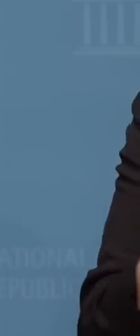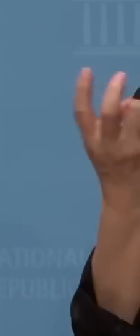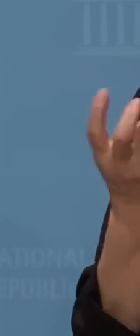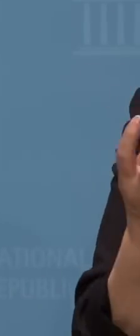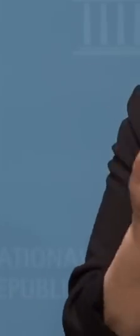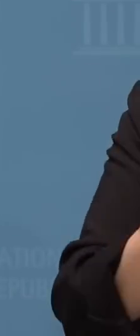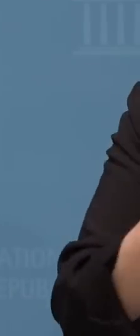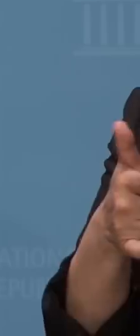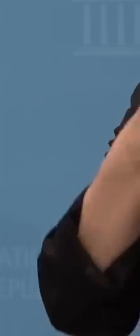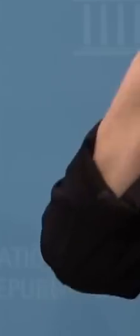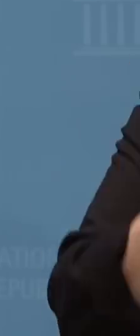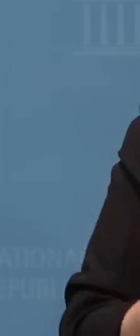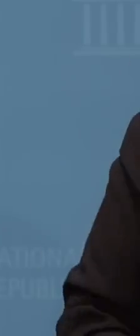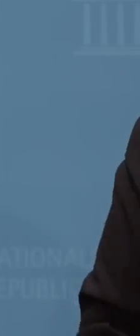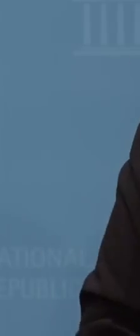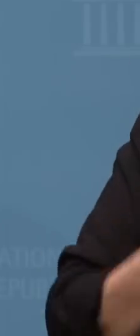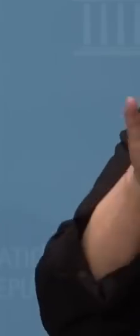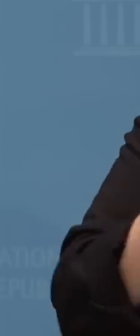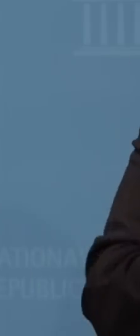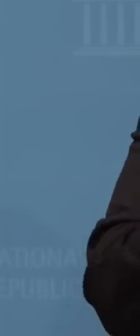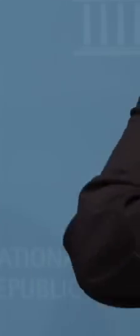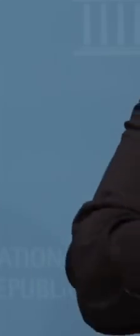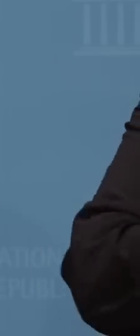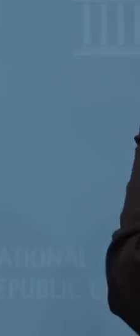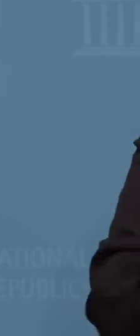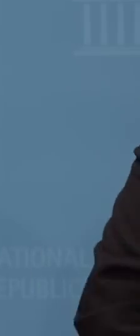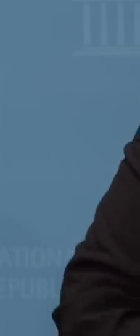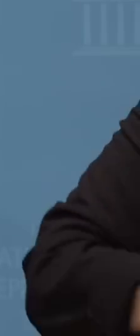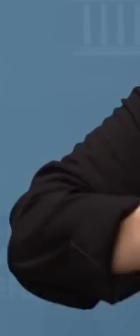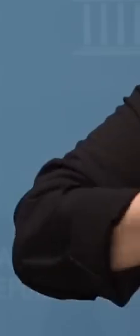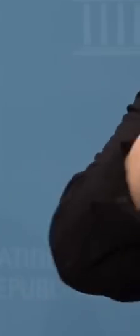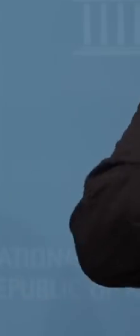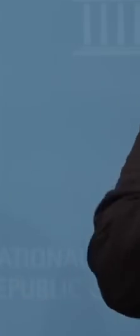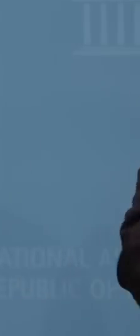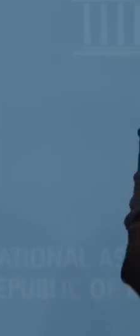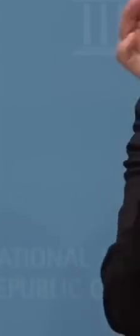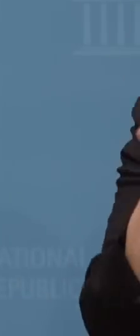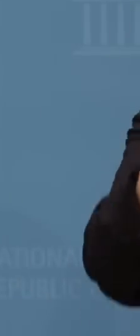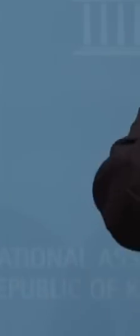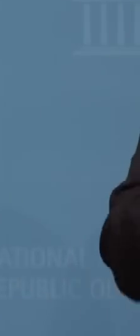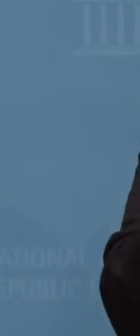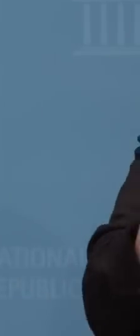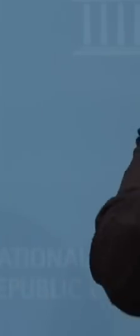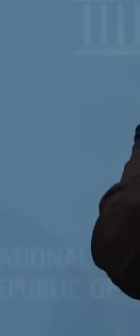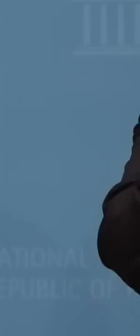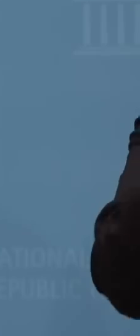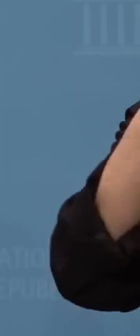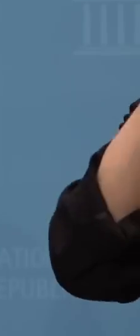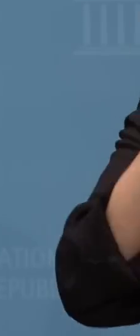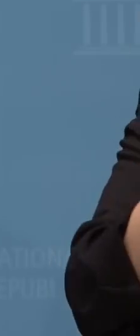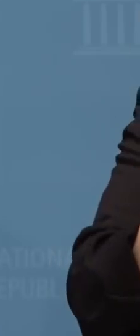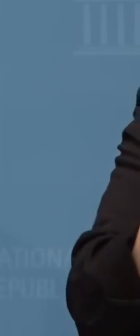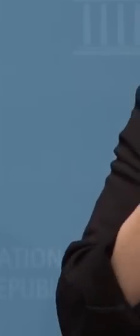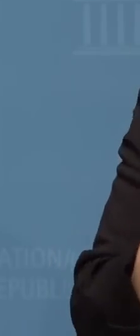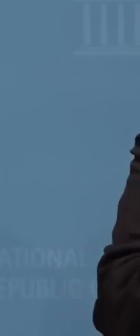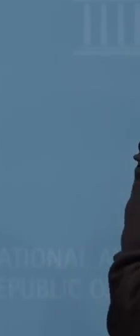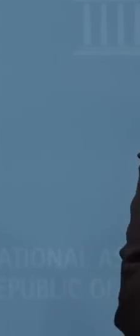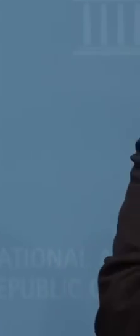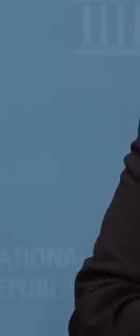억제와 법인세 감면, 규제 완화라는 낡고 도그마적인 해법에만 집요하게 매달리고 있습니다.